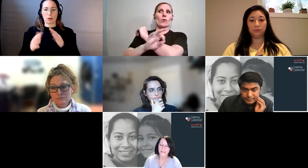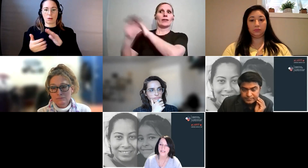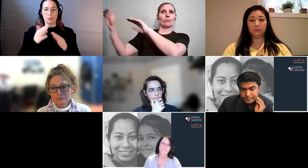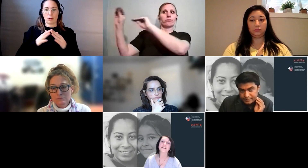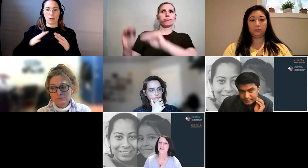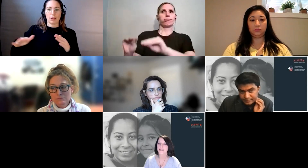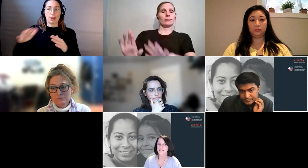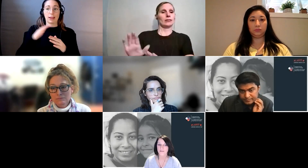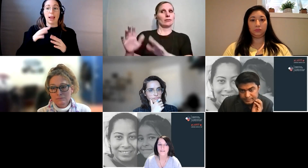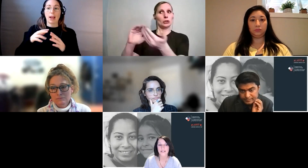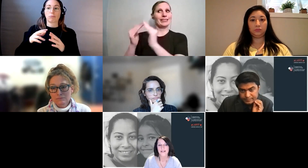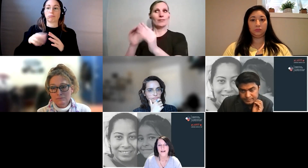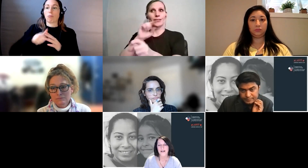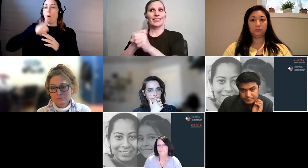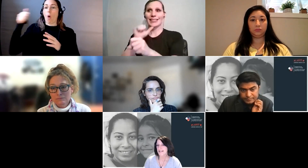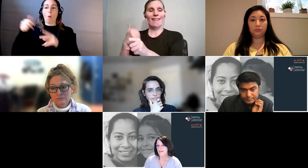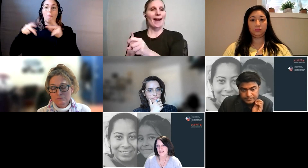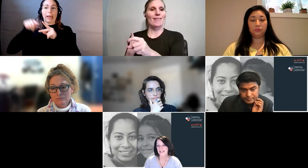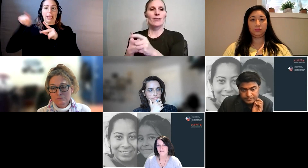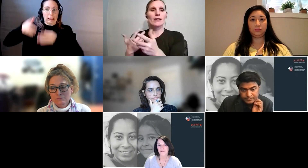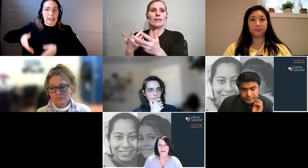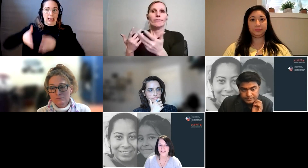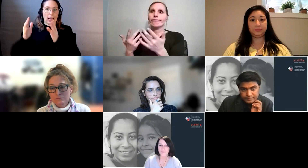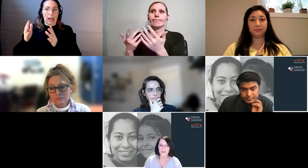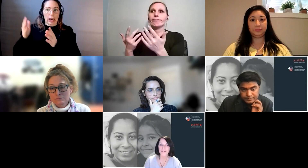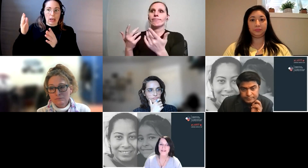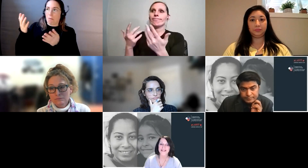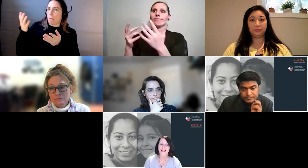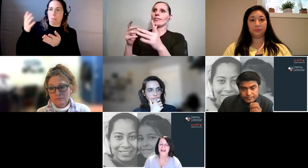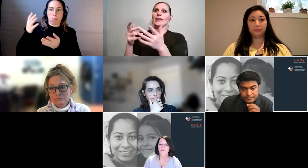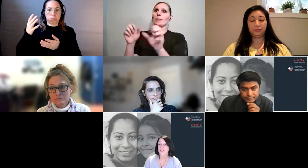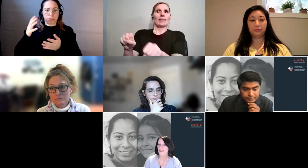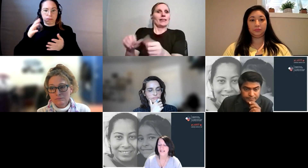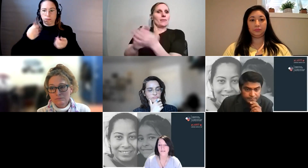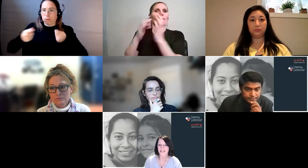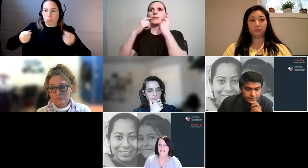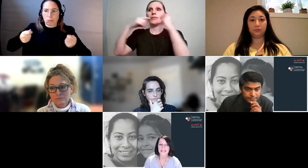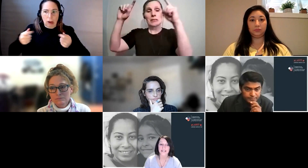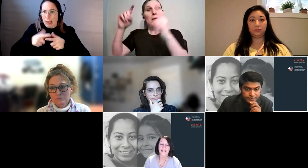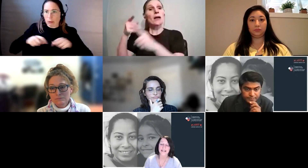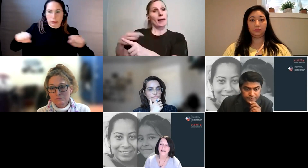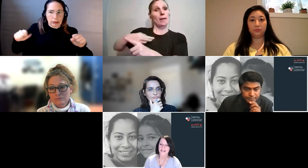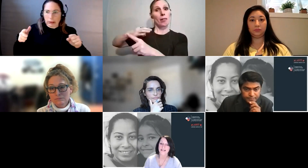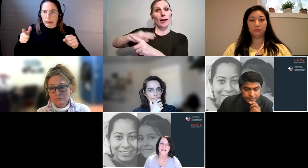l'étranger n'avait pas les habiletés linguistiques nécessaires.